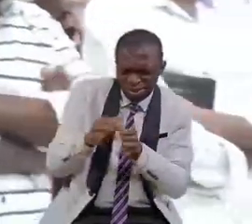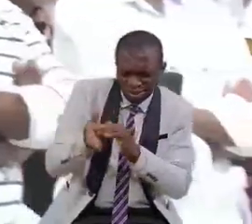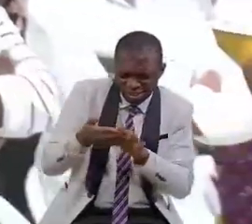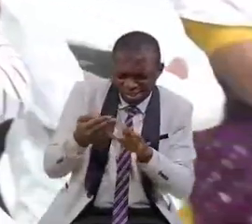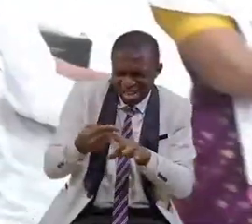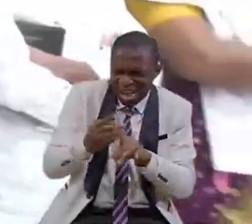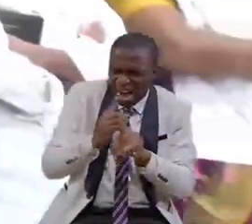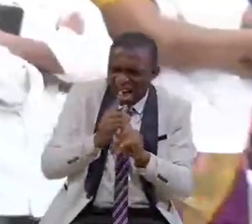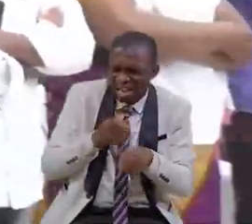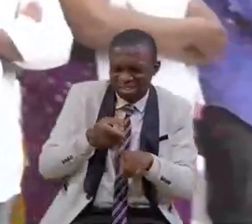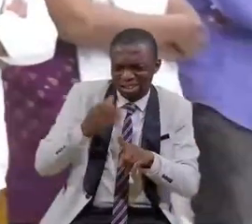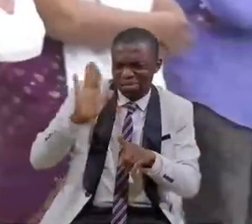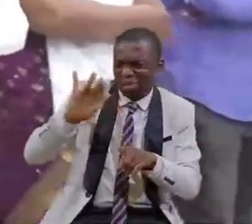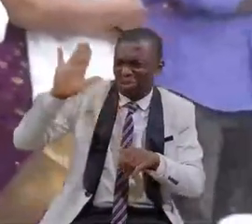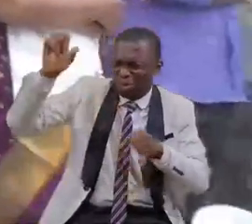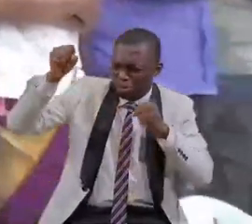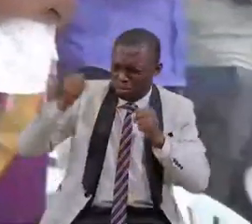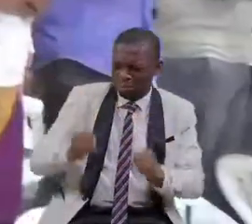Exauce par ta puissance depuis le ciel.